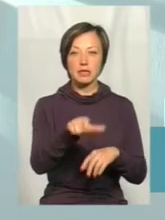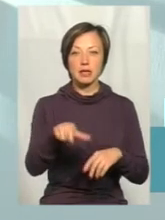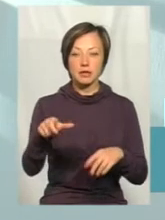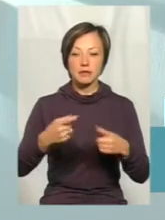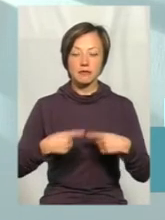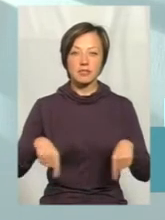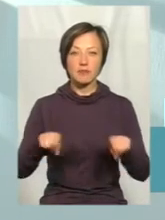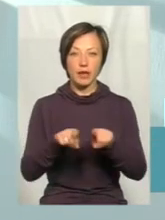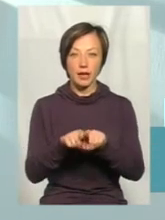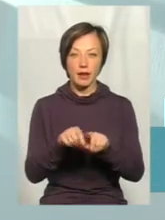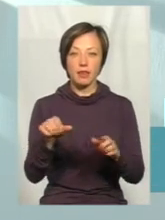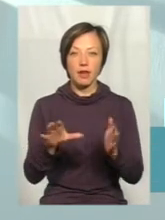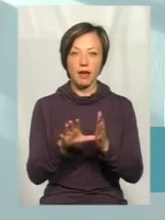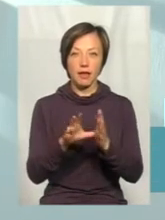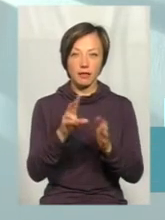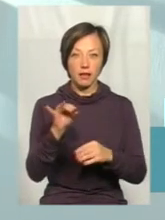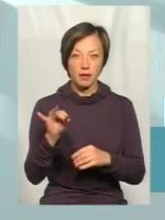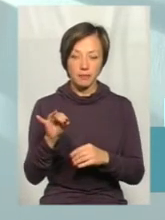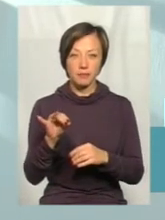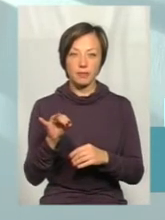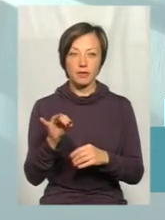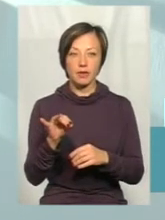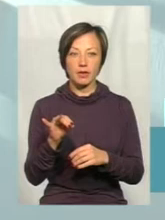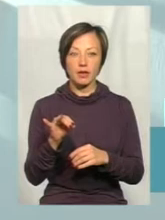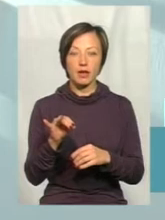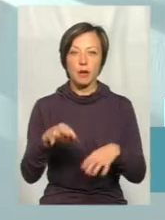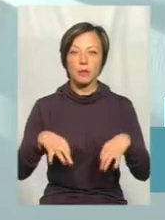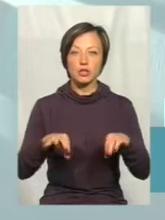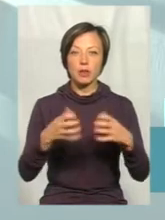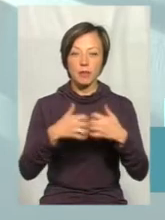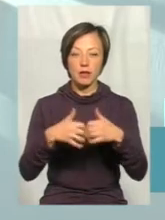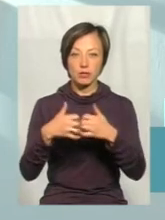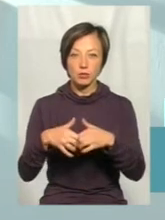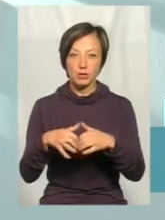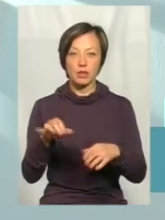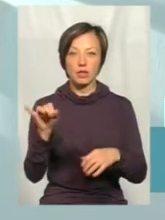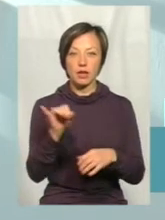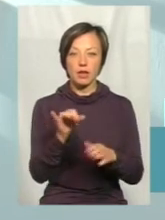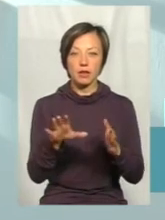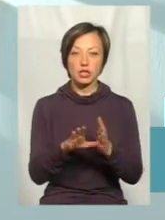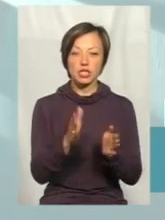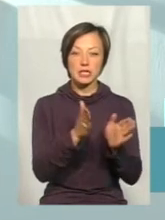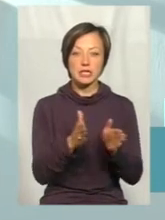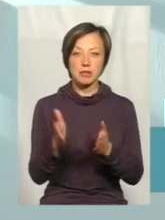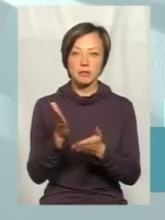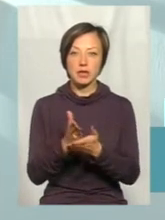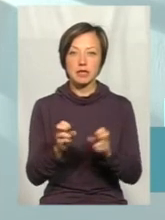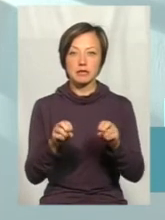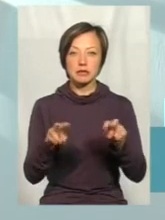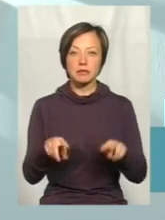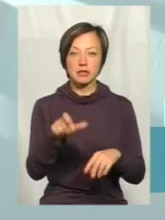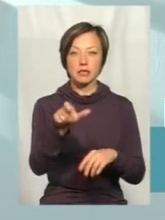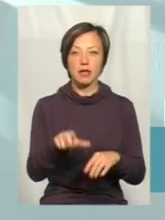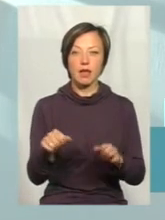сфері енергетики, тобто на кафедрі машинних апаратів електромеханічних і енергетичних систем є